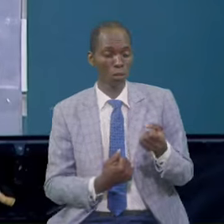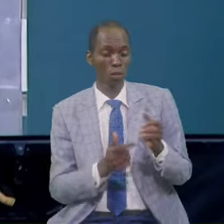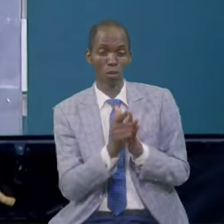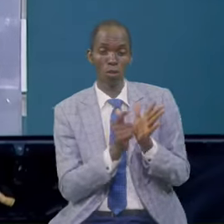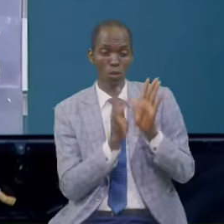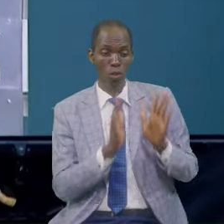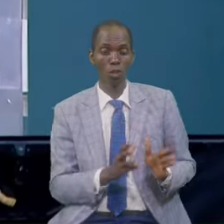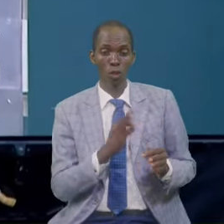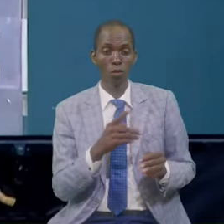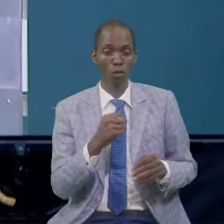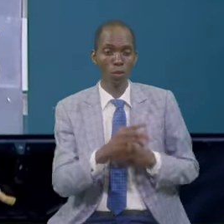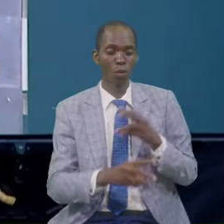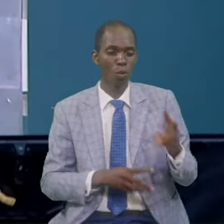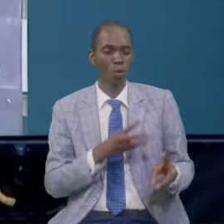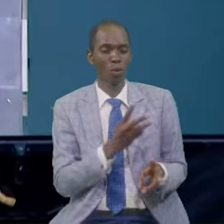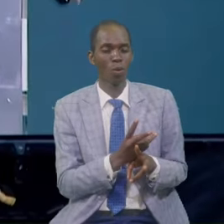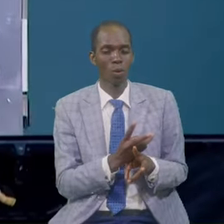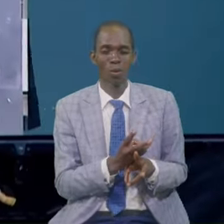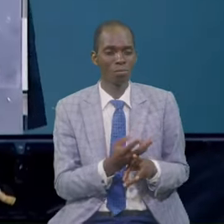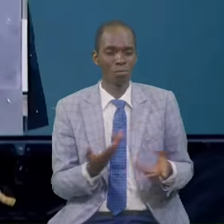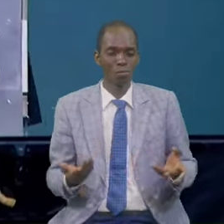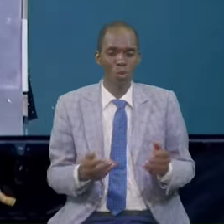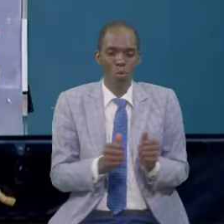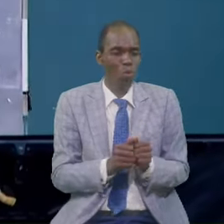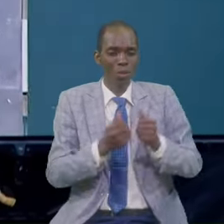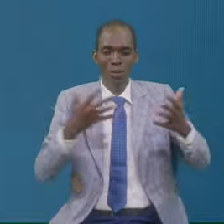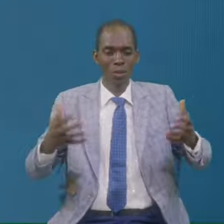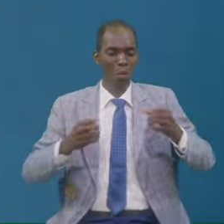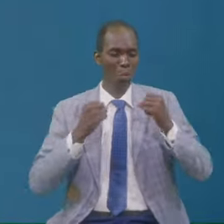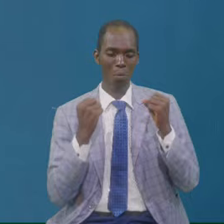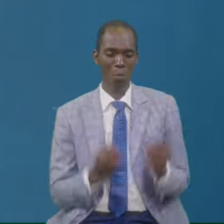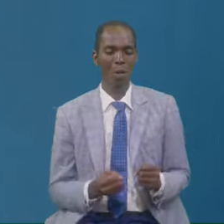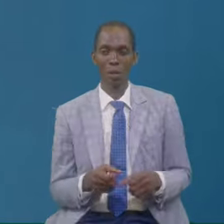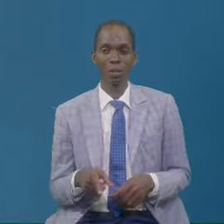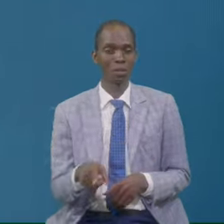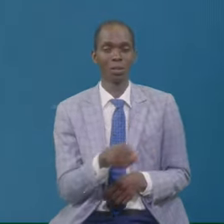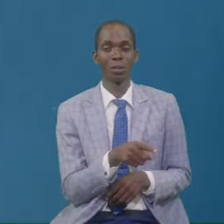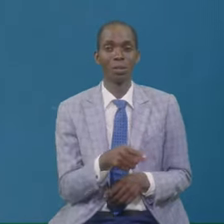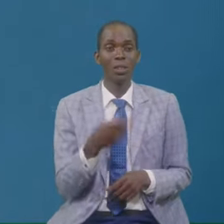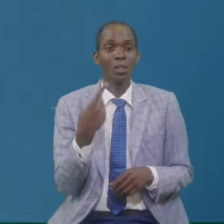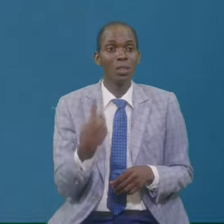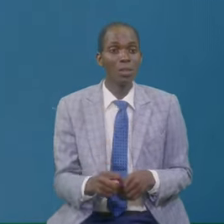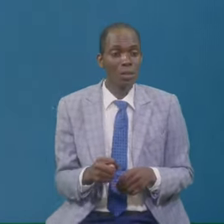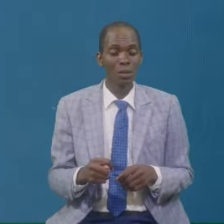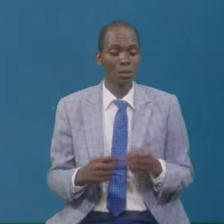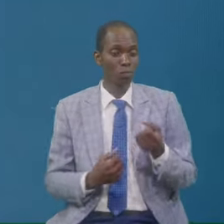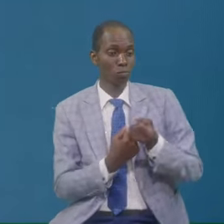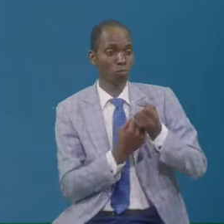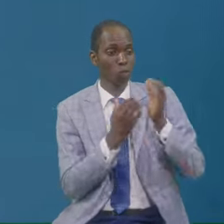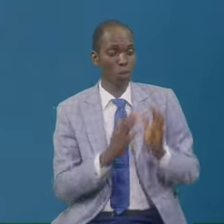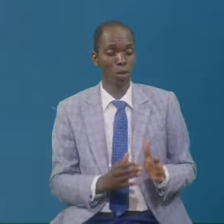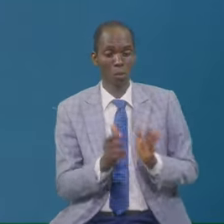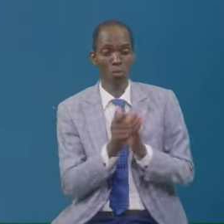లోకల్లో, as powerless as they are, వారెంత శక్తిహీనంగా ఉన్నప్పటికీ, the advocates of the world, లోకపు న్యాయవాదులు,